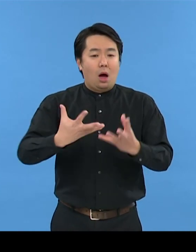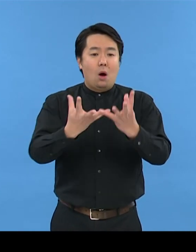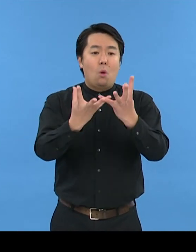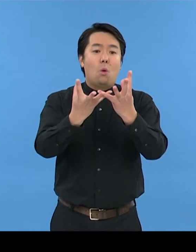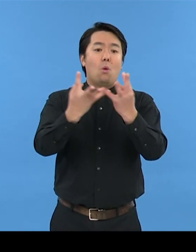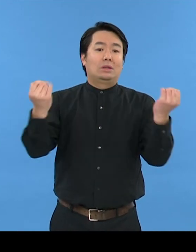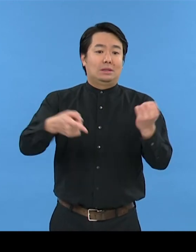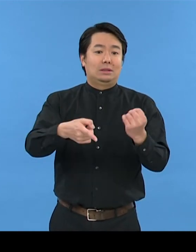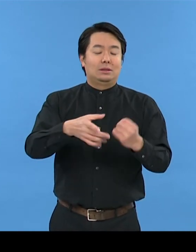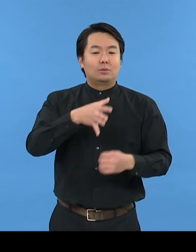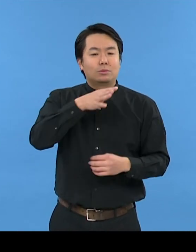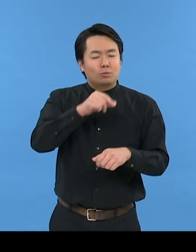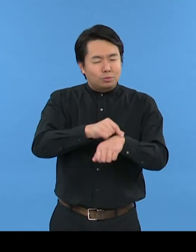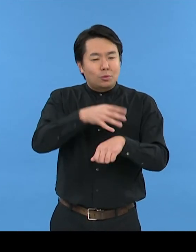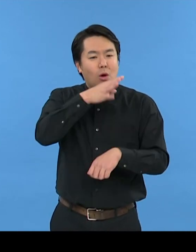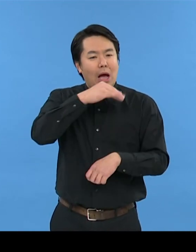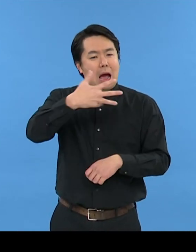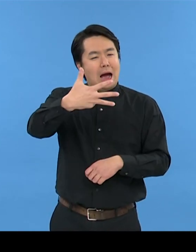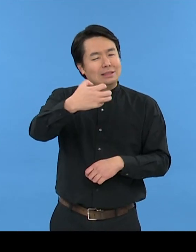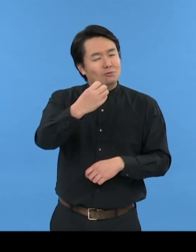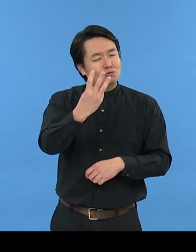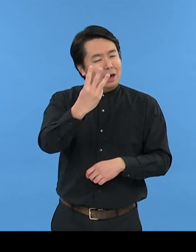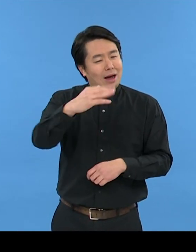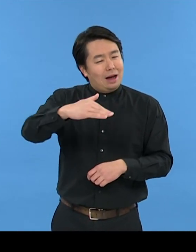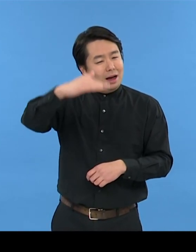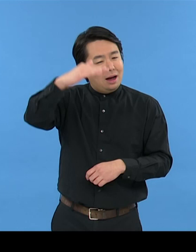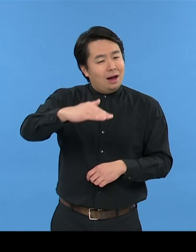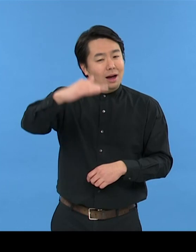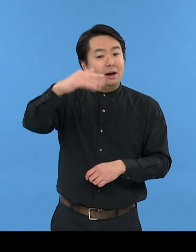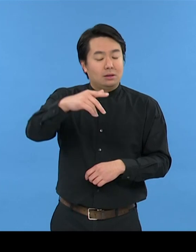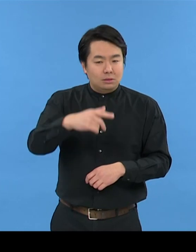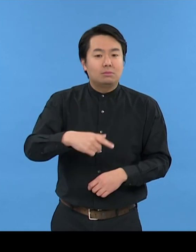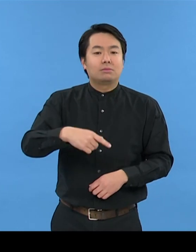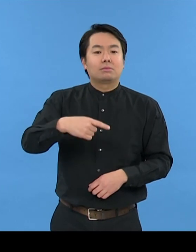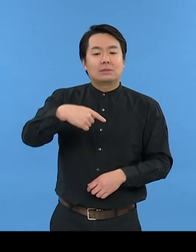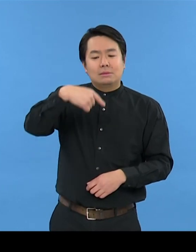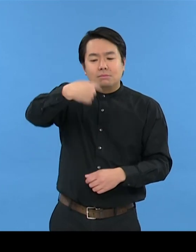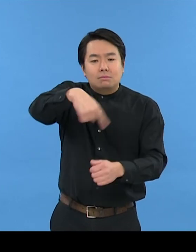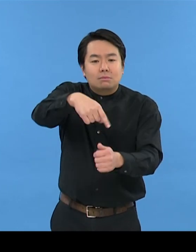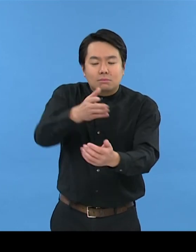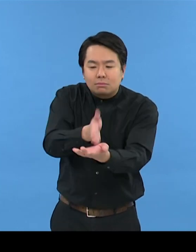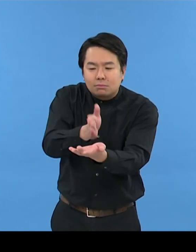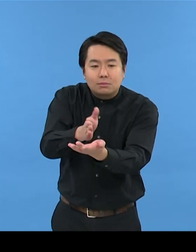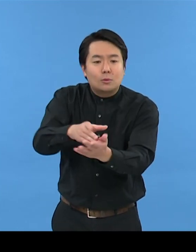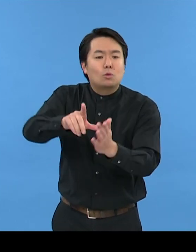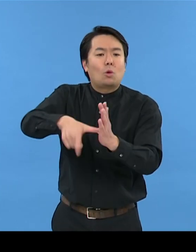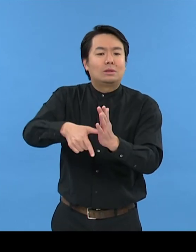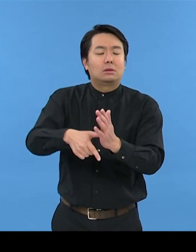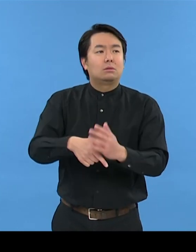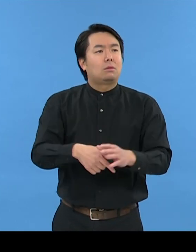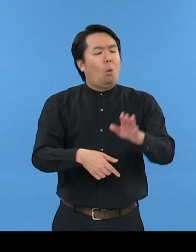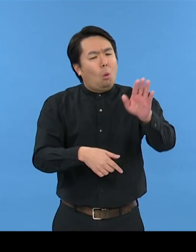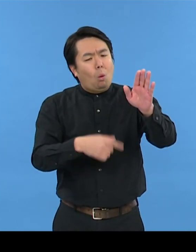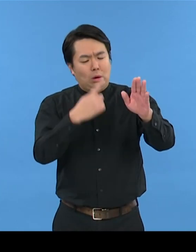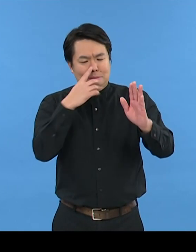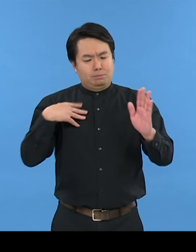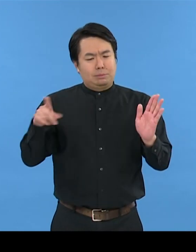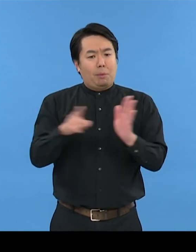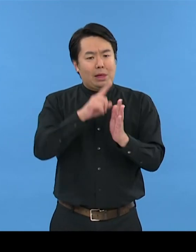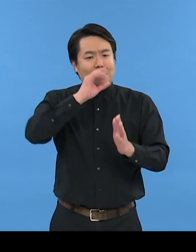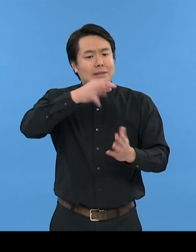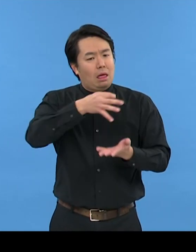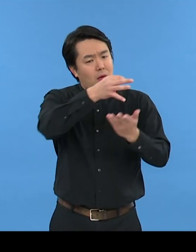て83歳ぐらいの人にこう教育をしている時に先生俺はね税金今まで払ったことないんだよと